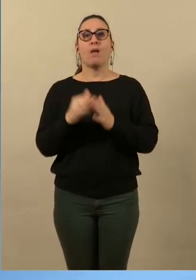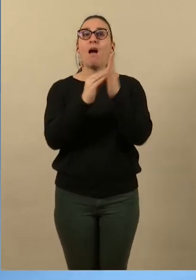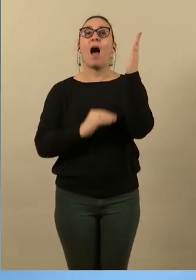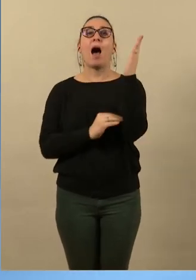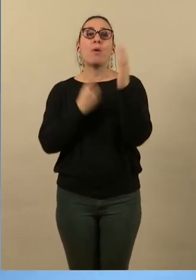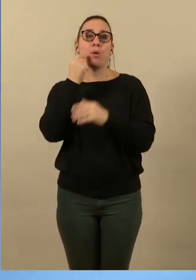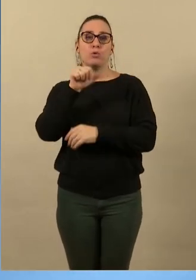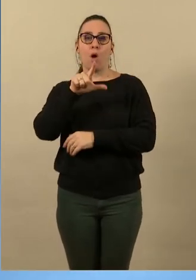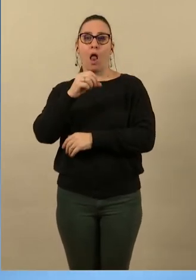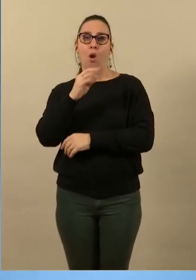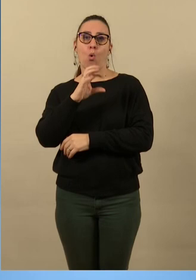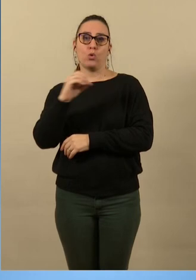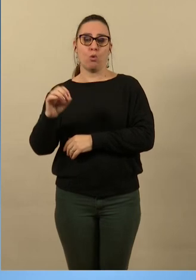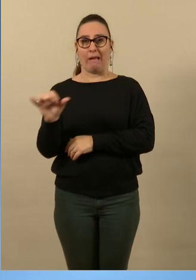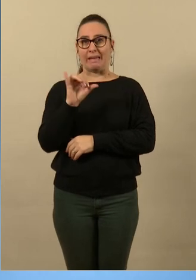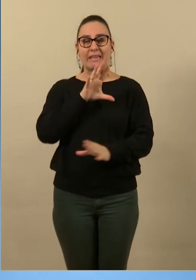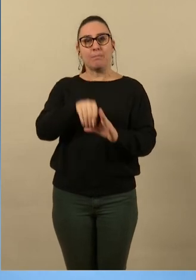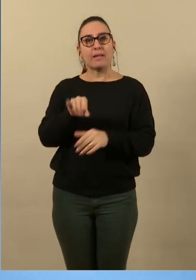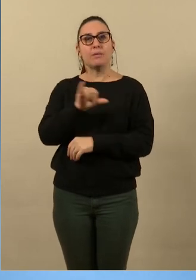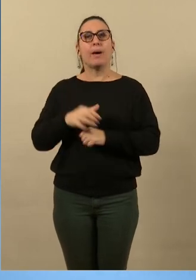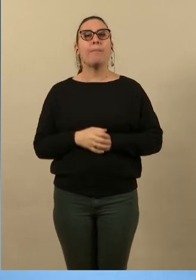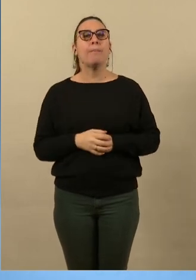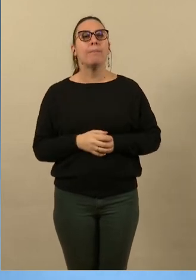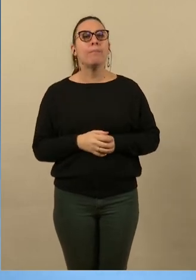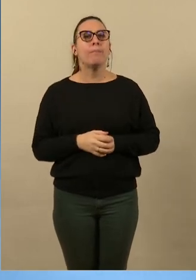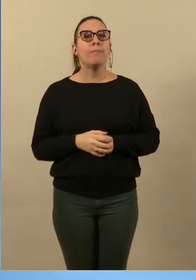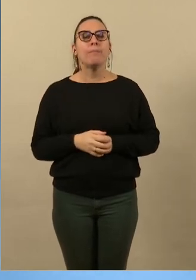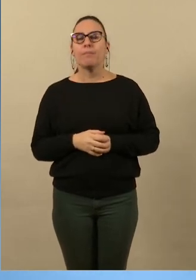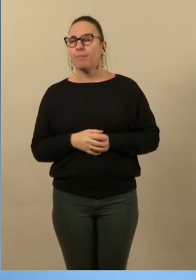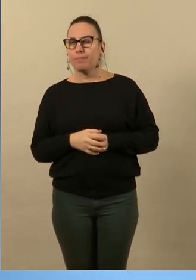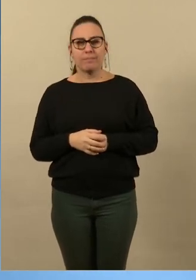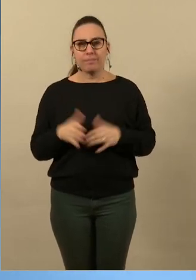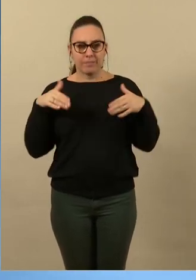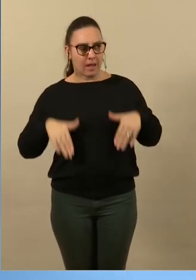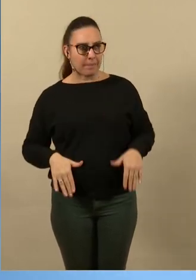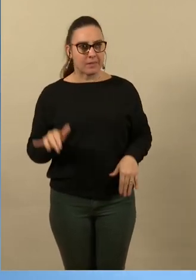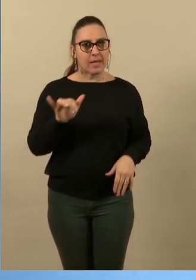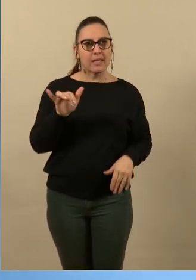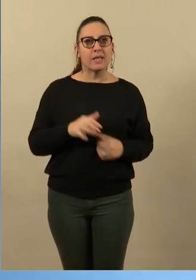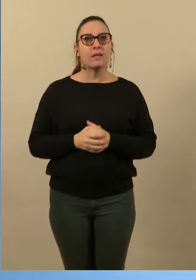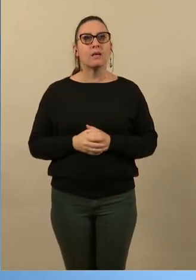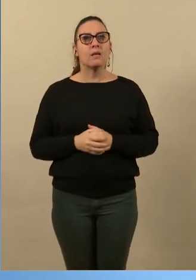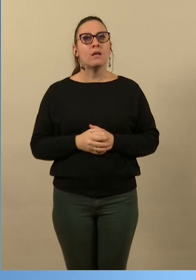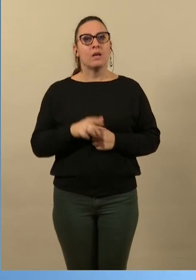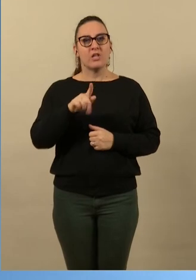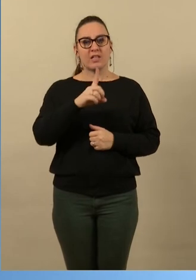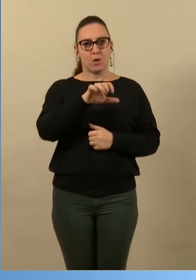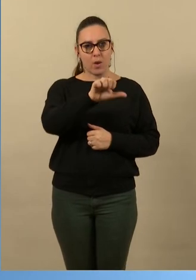de monsieur aloto qui ne prend pas part au vote euh qui s'abstient